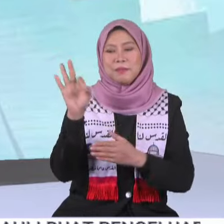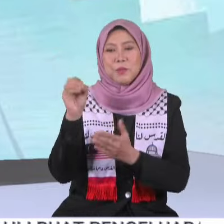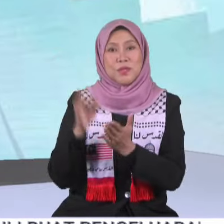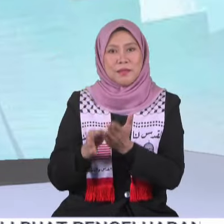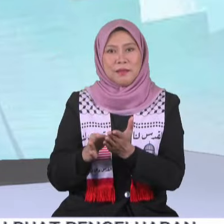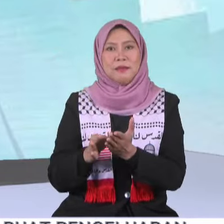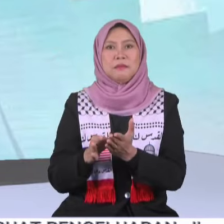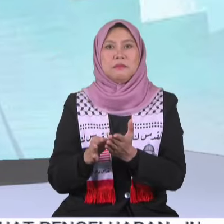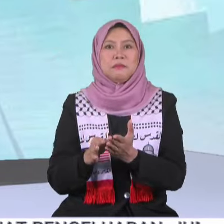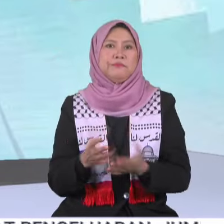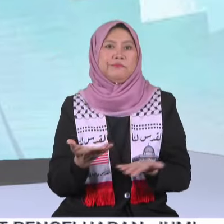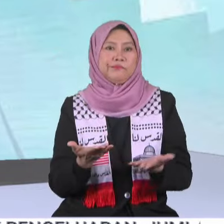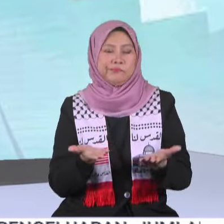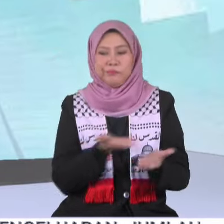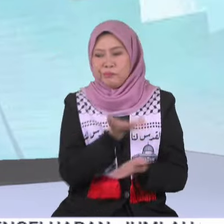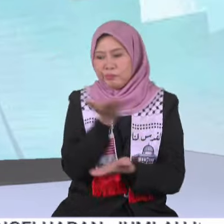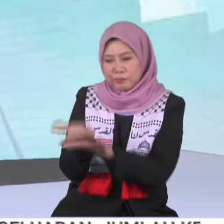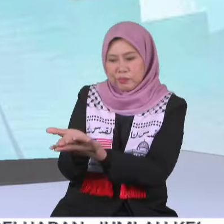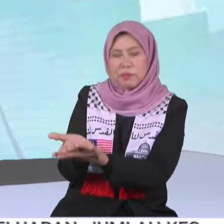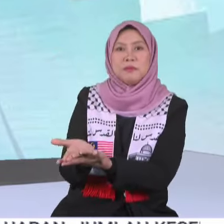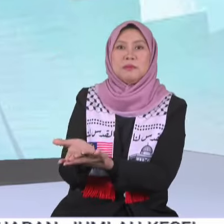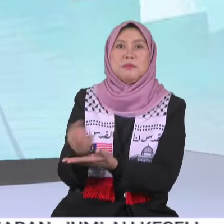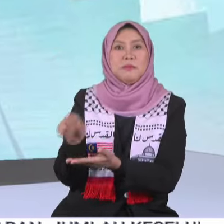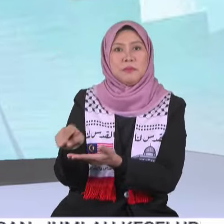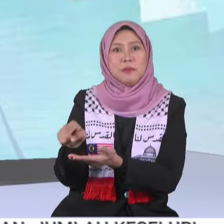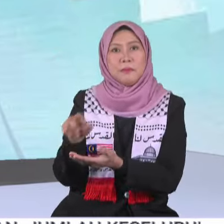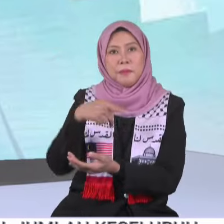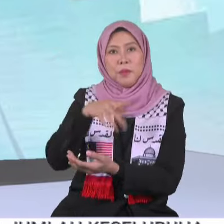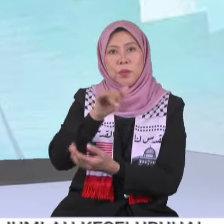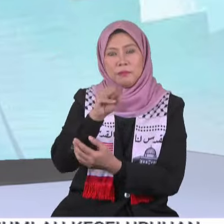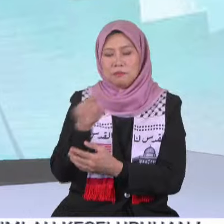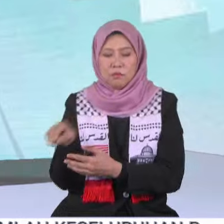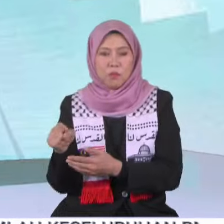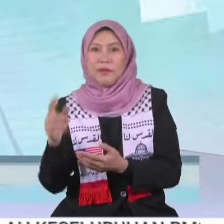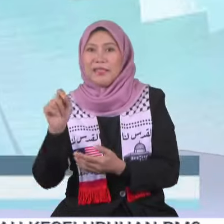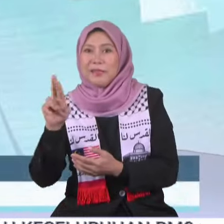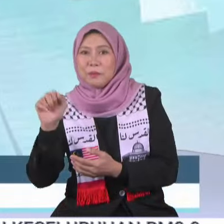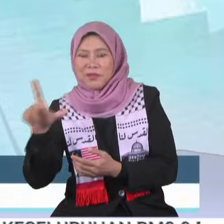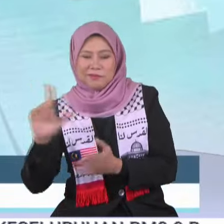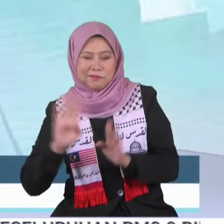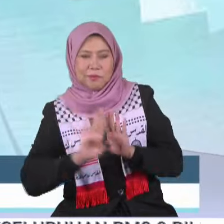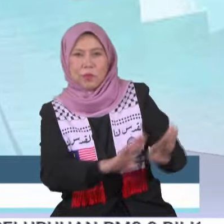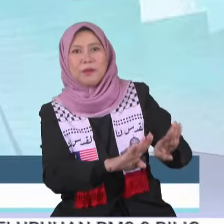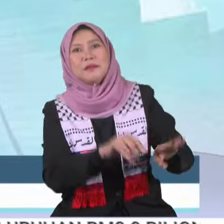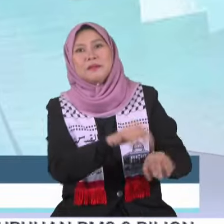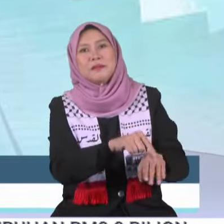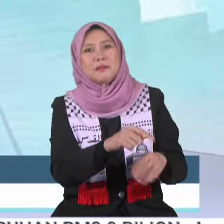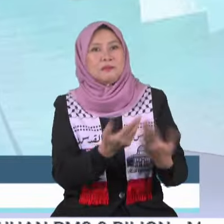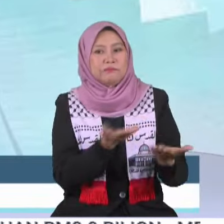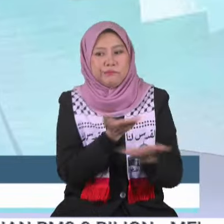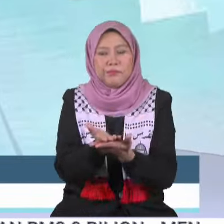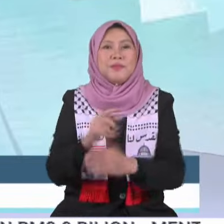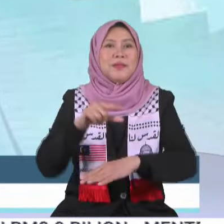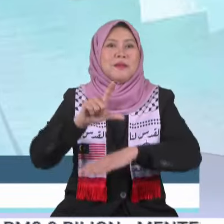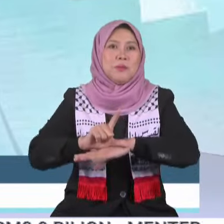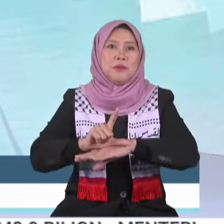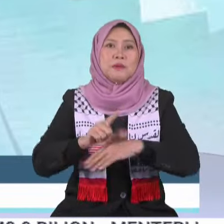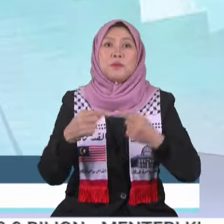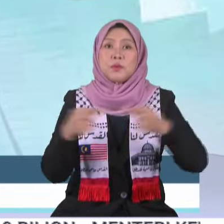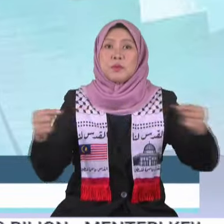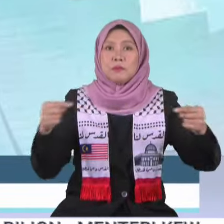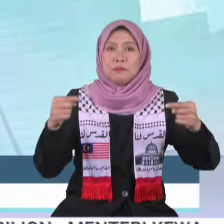RM31,216.90 dituntutan pihak yang menuntut PYM ditolak Tribunal Tuntutan Pengguna Malaysia TTPM Labuan. Keputusan